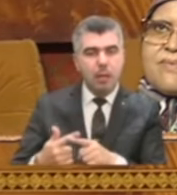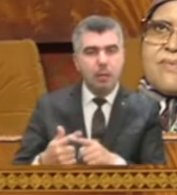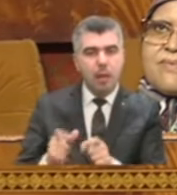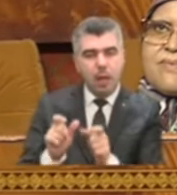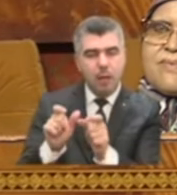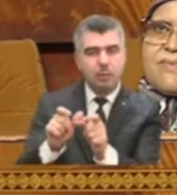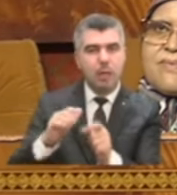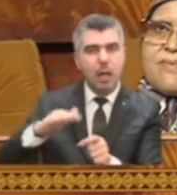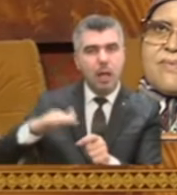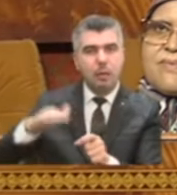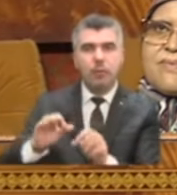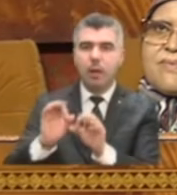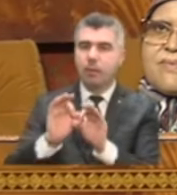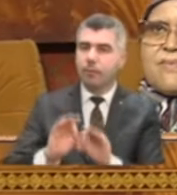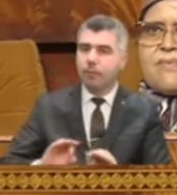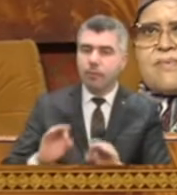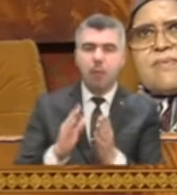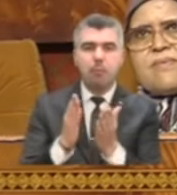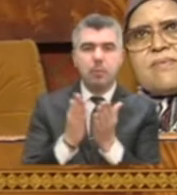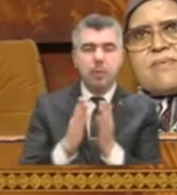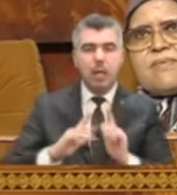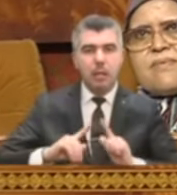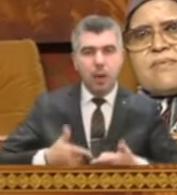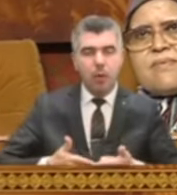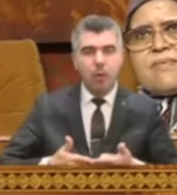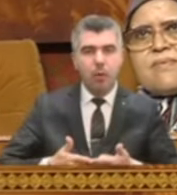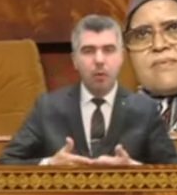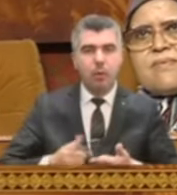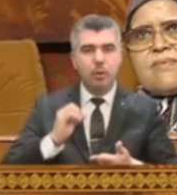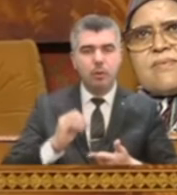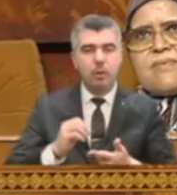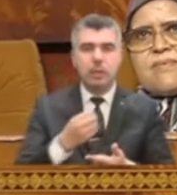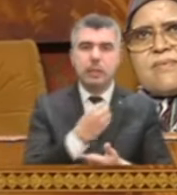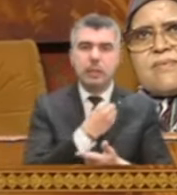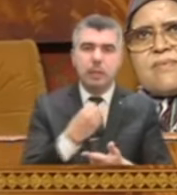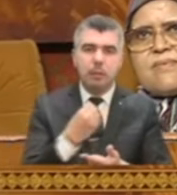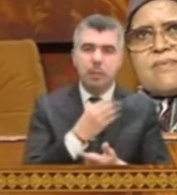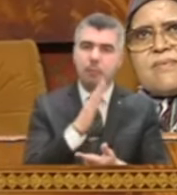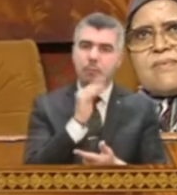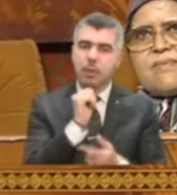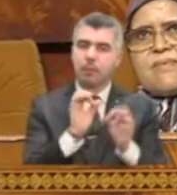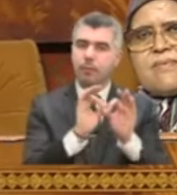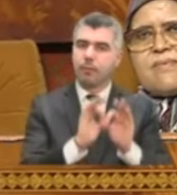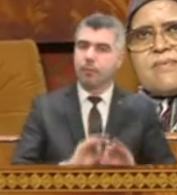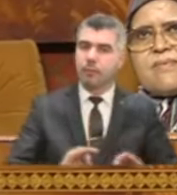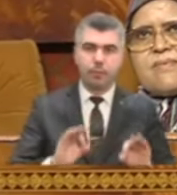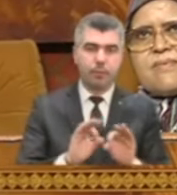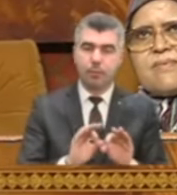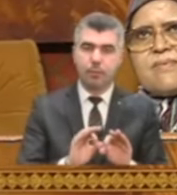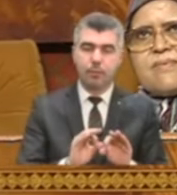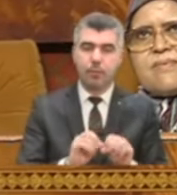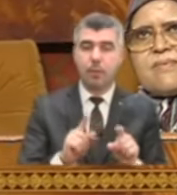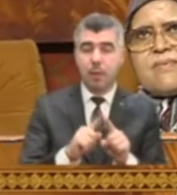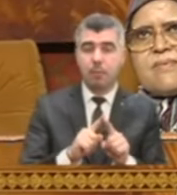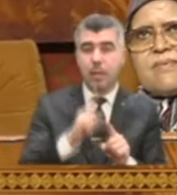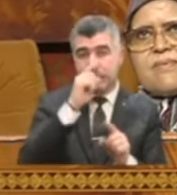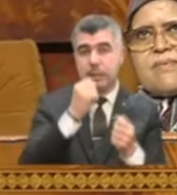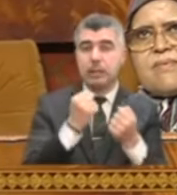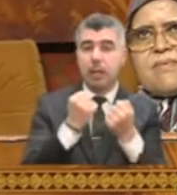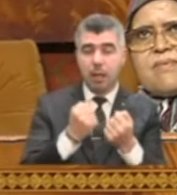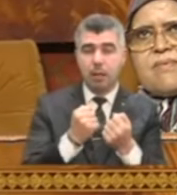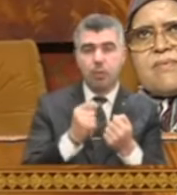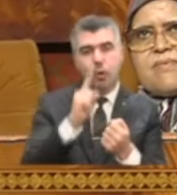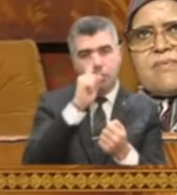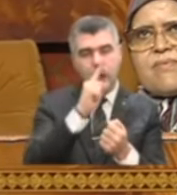الأطفال، لا بالنسبة للتمدرس ولا بالنسبة للتطبيب ديالهم والترويض، وفي الحقيقة كيعيشوا ظروف قاسية.